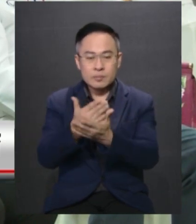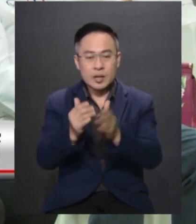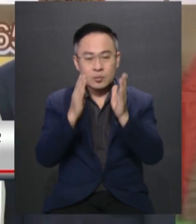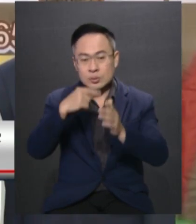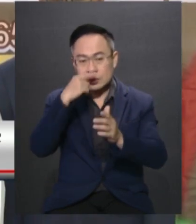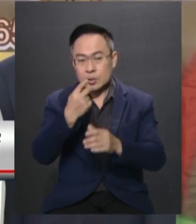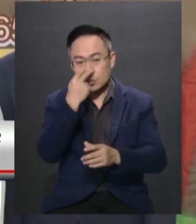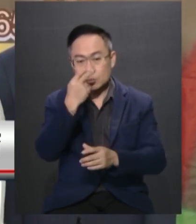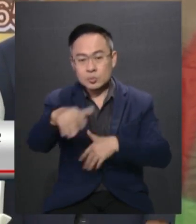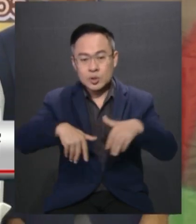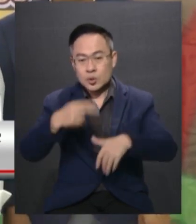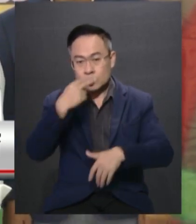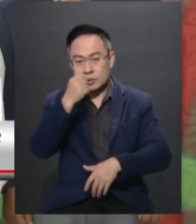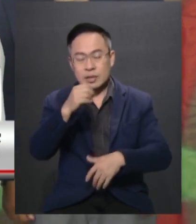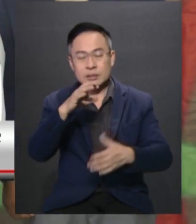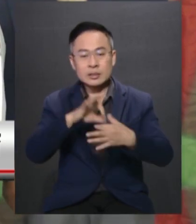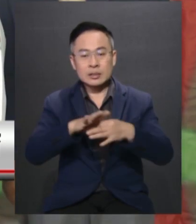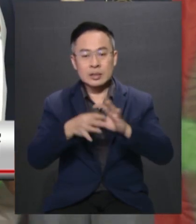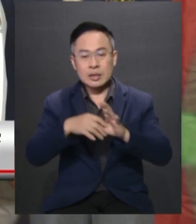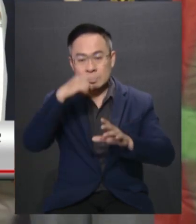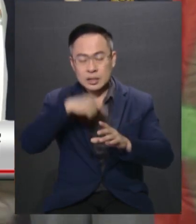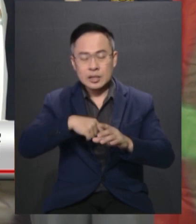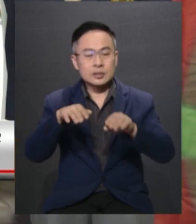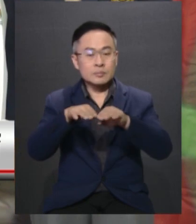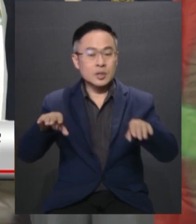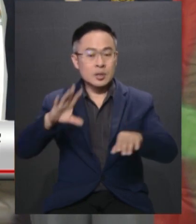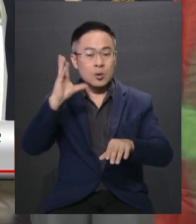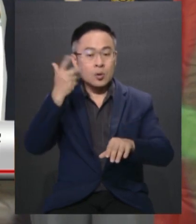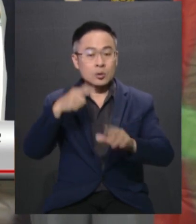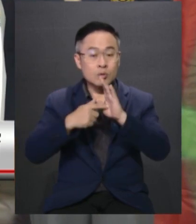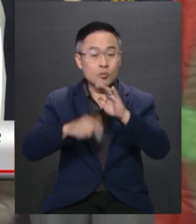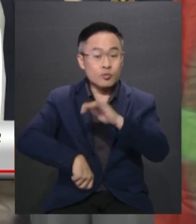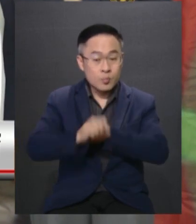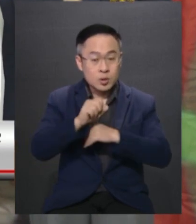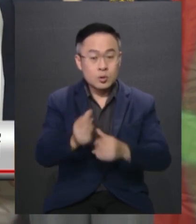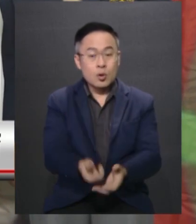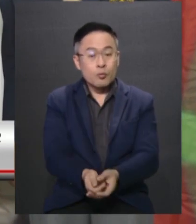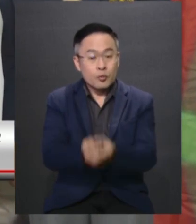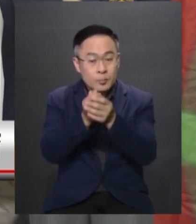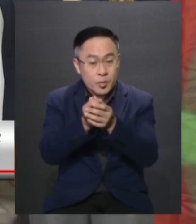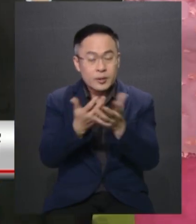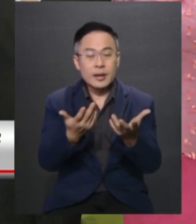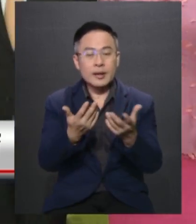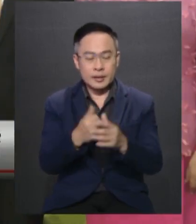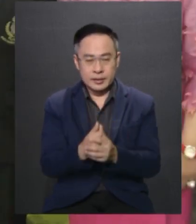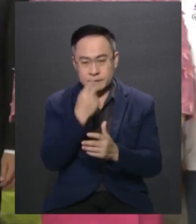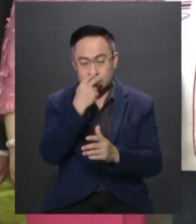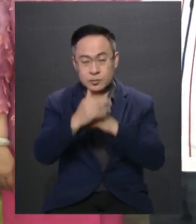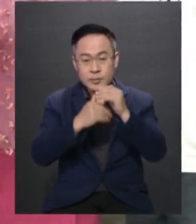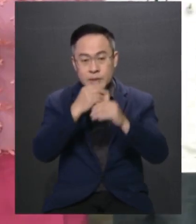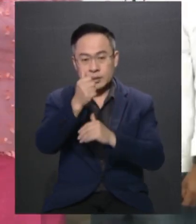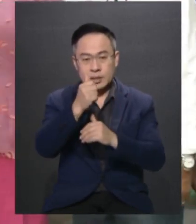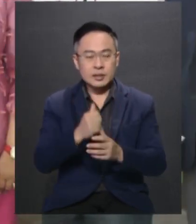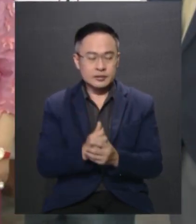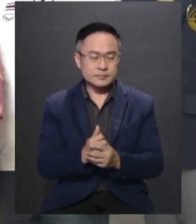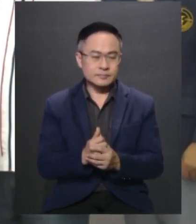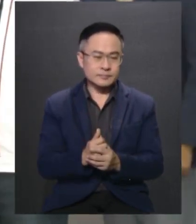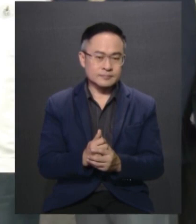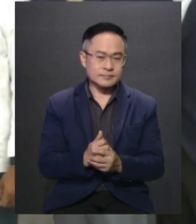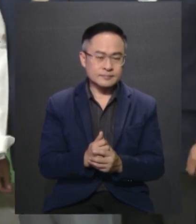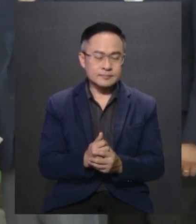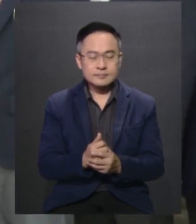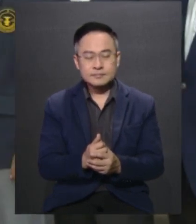เพราะก็มีหลายชนิดกีฬาที่เป็นกีฬาสากลเช่นฟุตบอลวอลเลย์บอลที่สามารถต่อยอดไปแข่งขันในรายการ